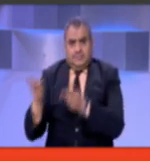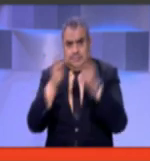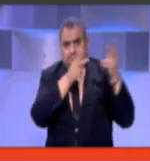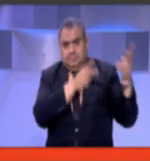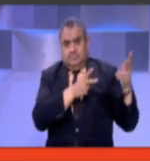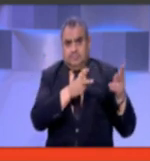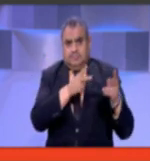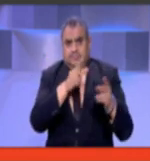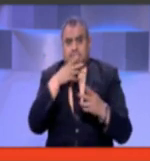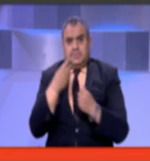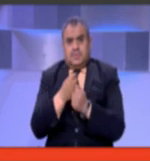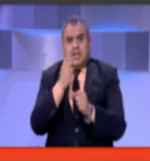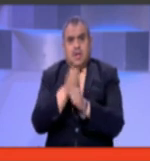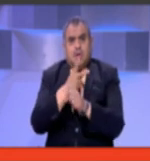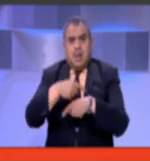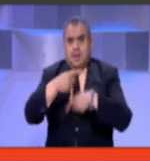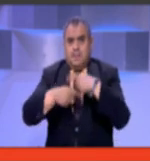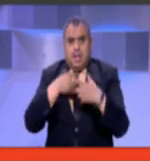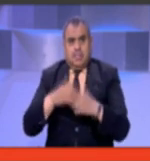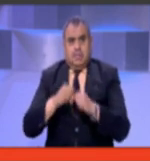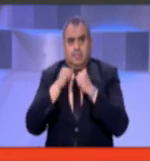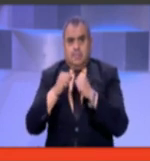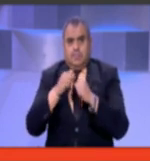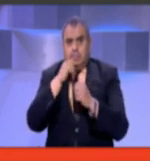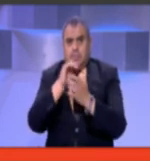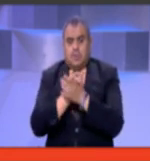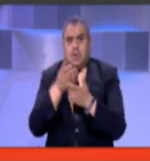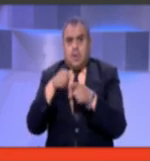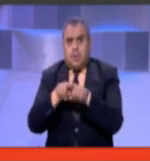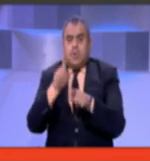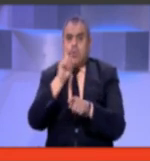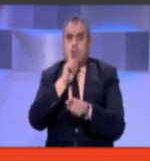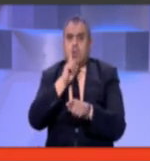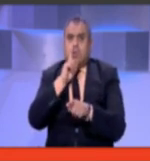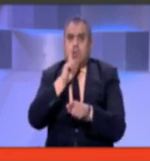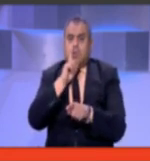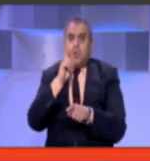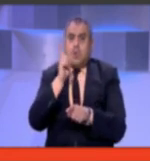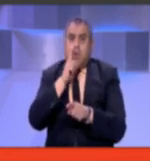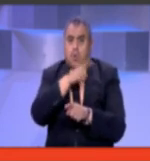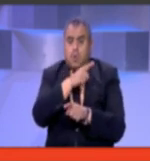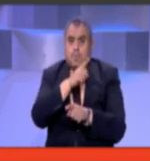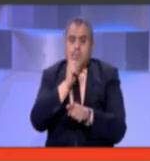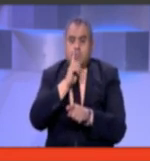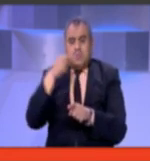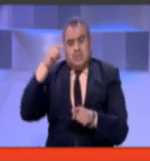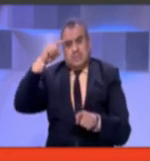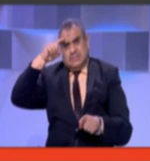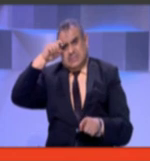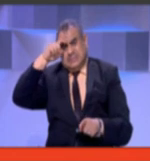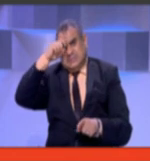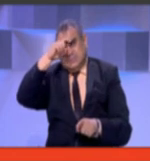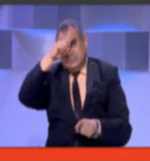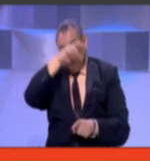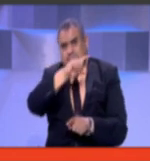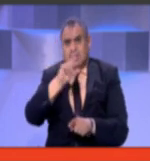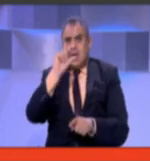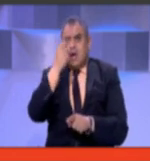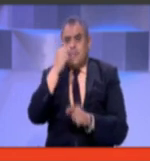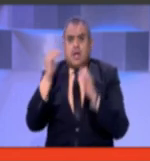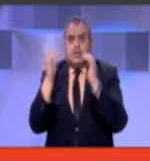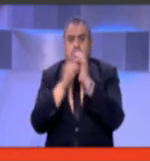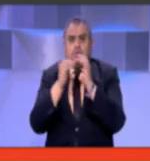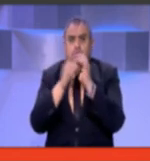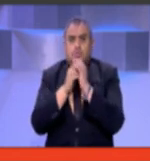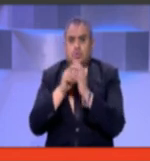بيلعب بلعبه مع أمه اللي اتحملت أكتر من 15 يوم مش